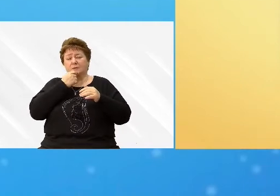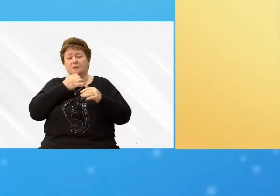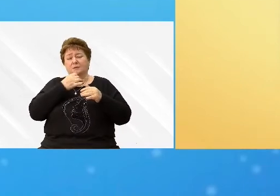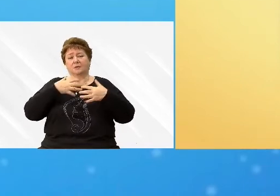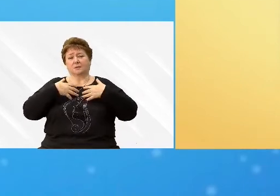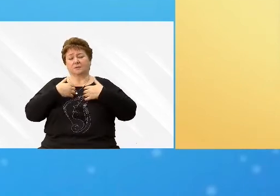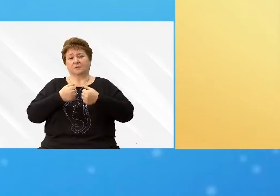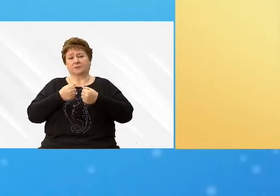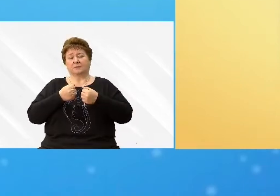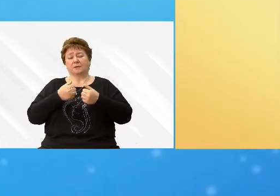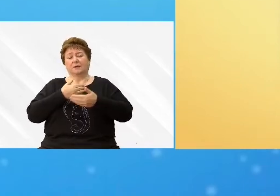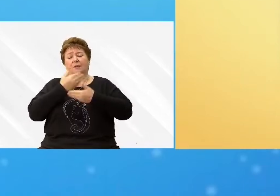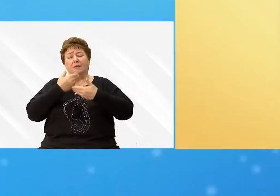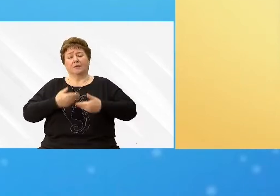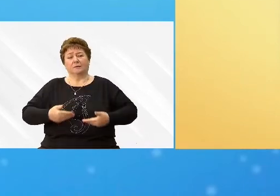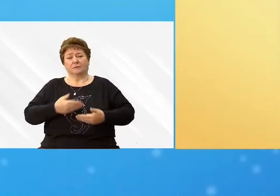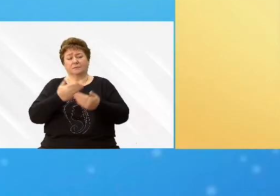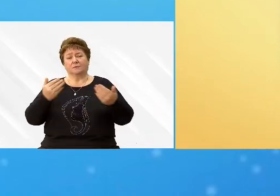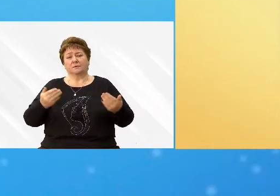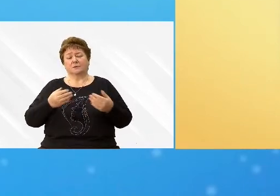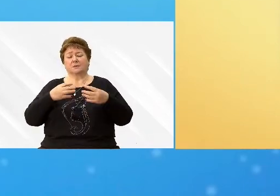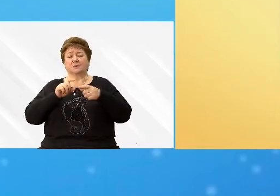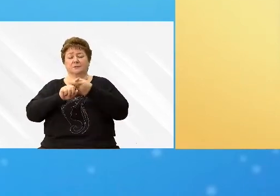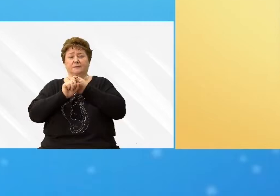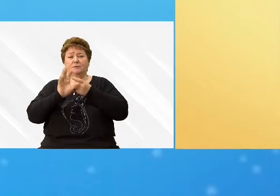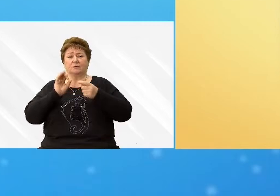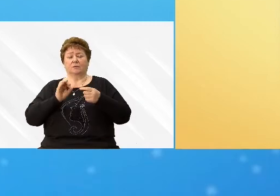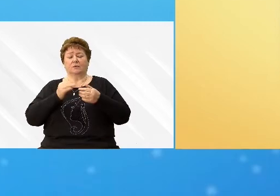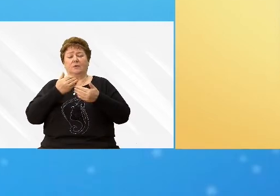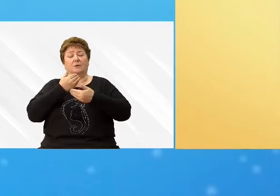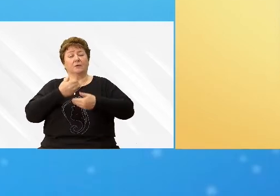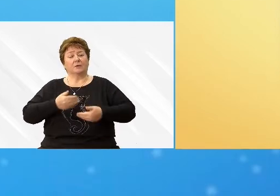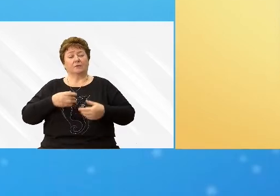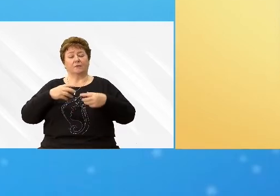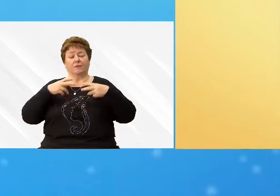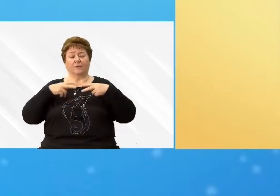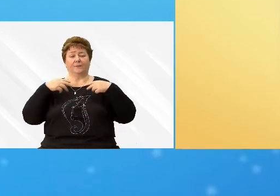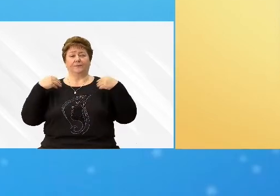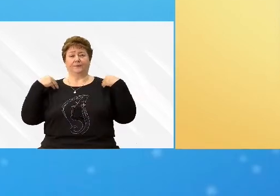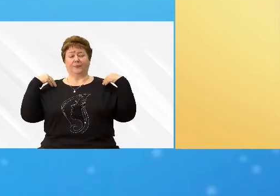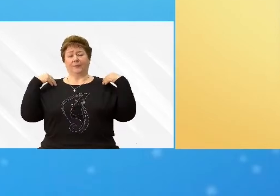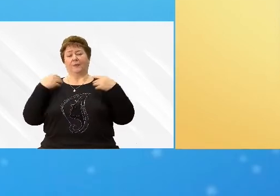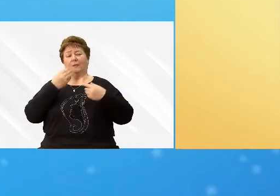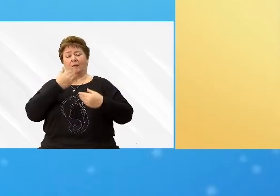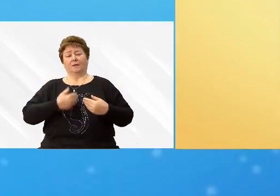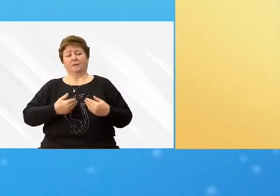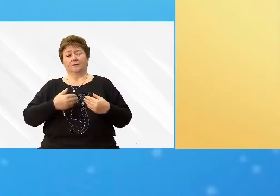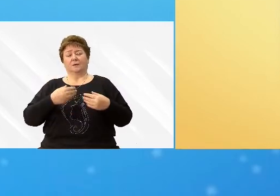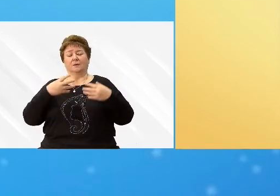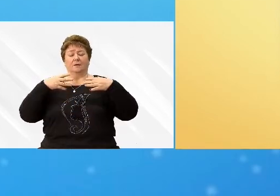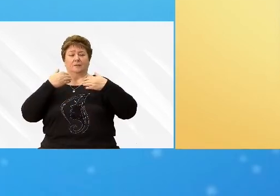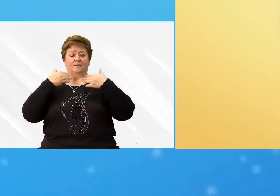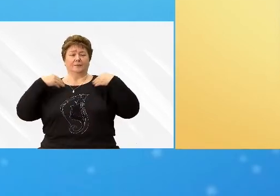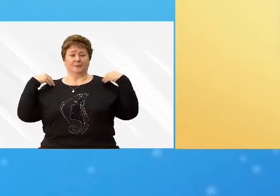здоровье нашего тела во многом зависит от его осанки осанка это